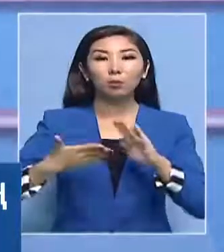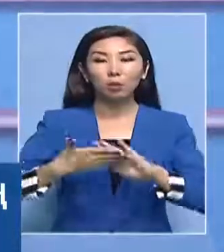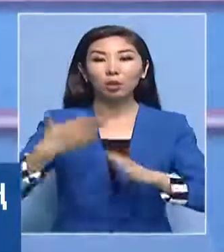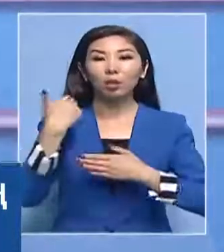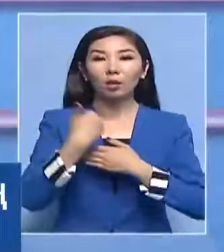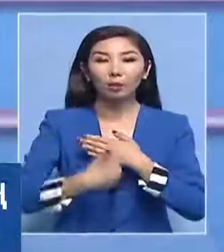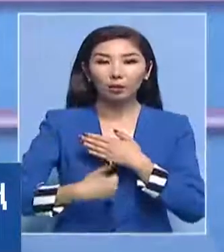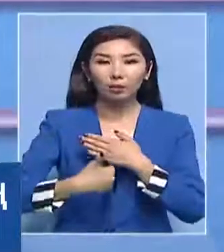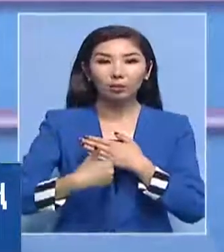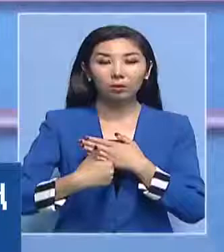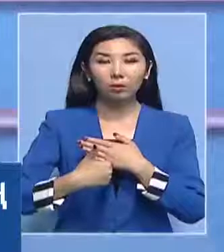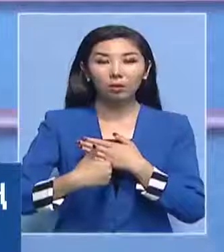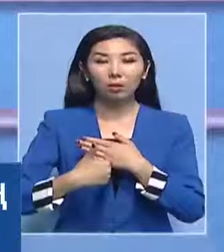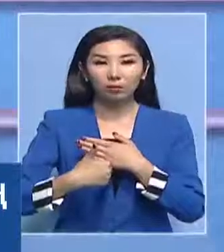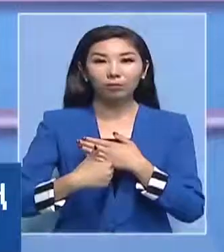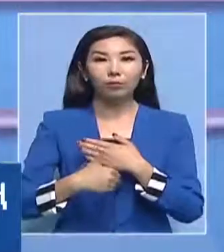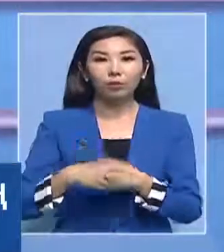орталық комитеттің жаңағы